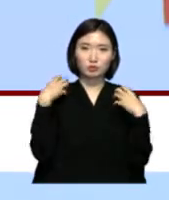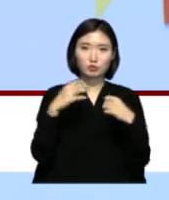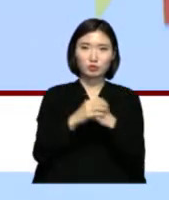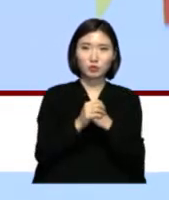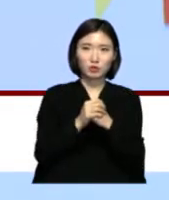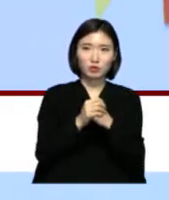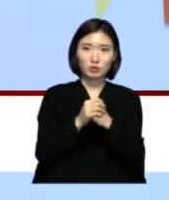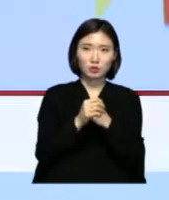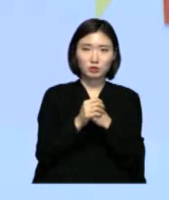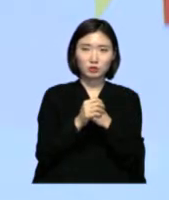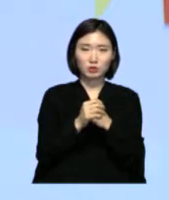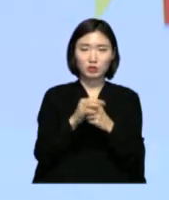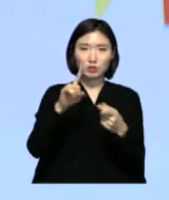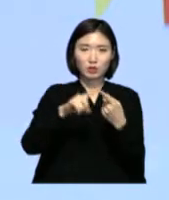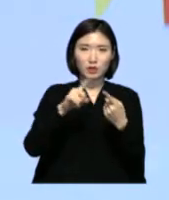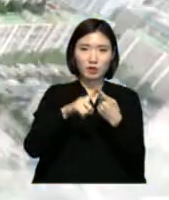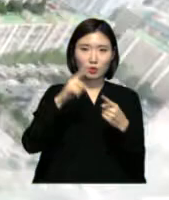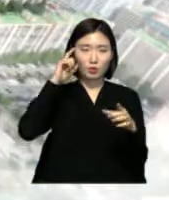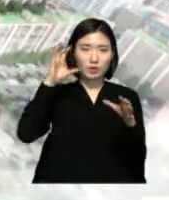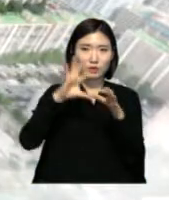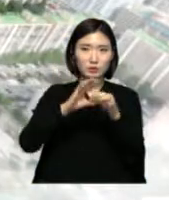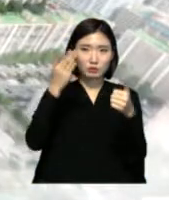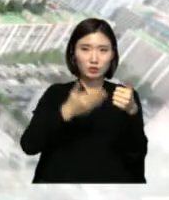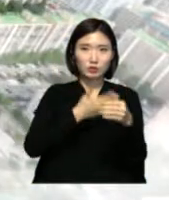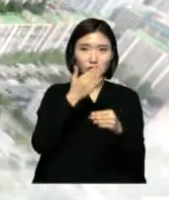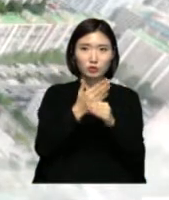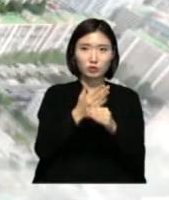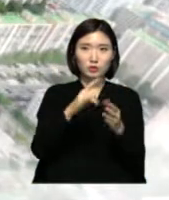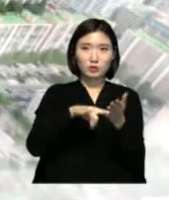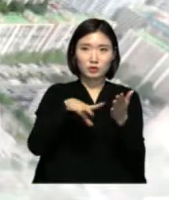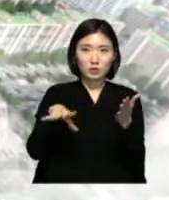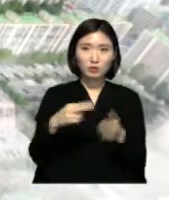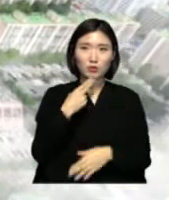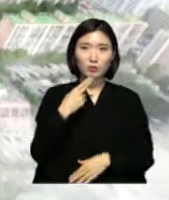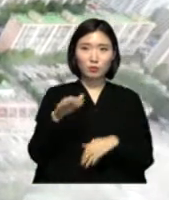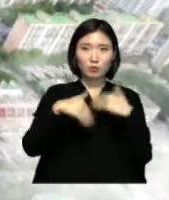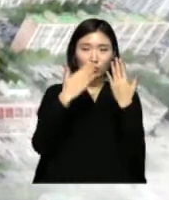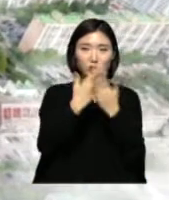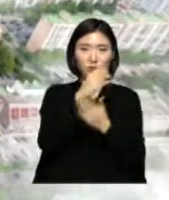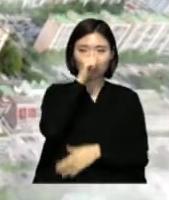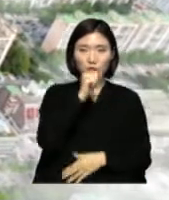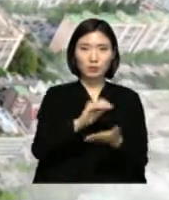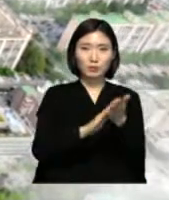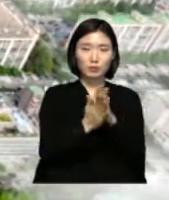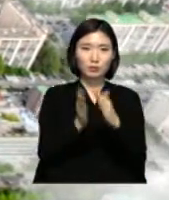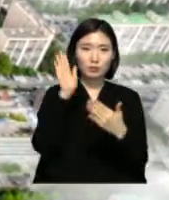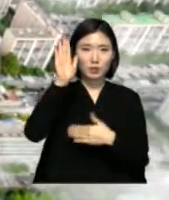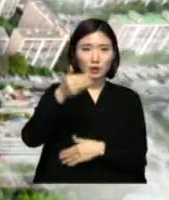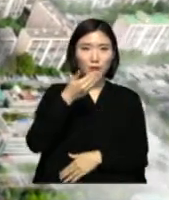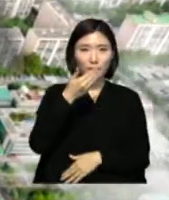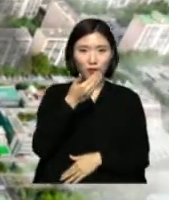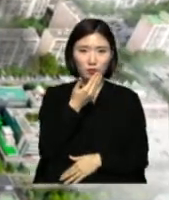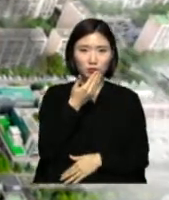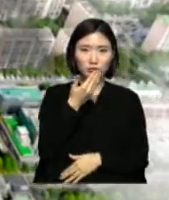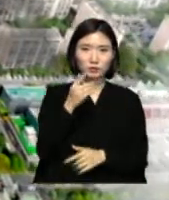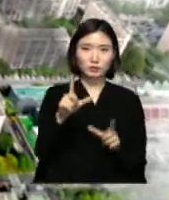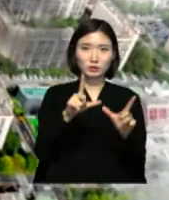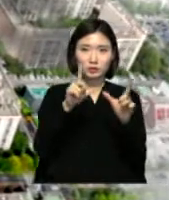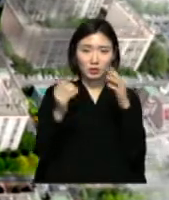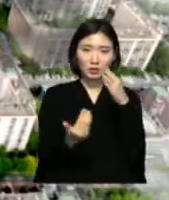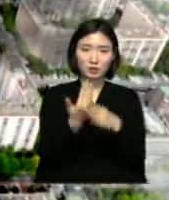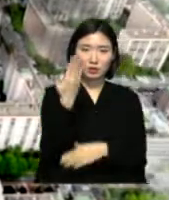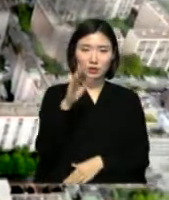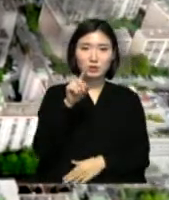대선 주자들의 관심을 호소했습니다. 국민 세금이 안 들고 모든 것이 좋아지고 우리나라 미래 먹거리가 생기잖아요. 저는